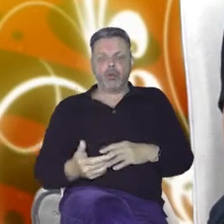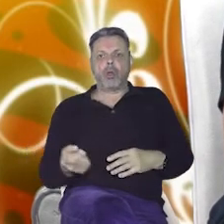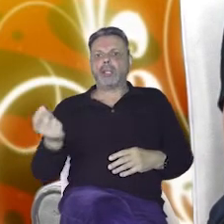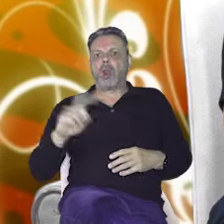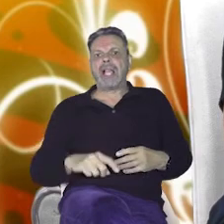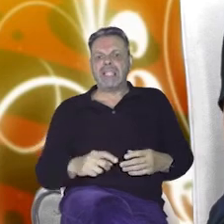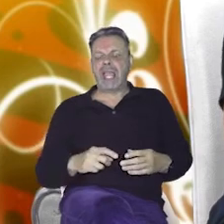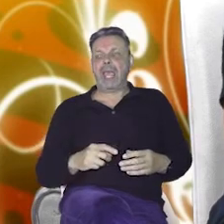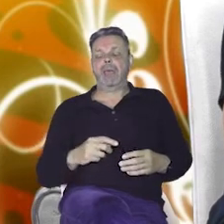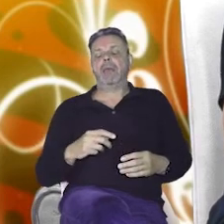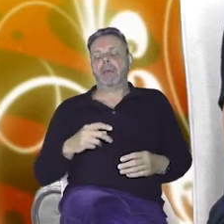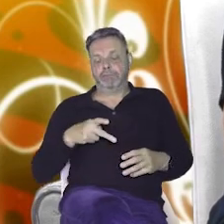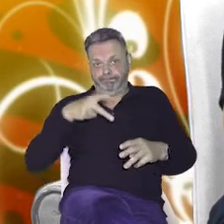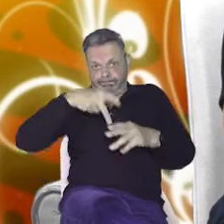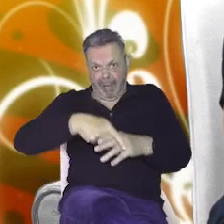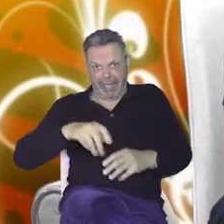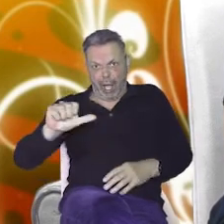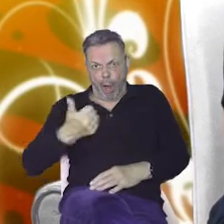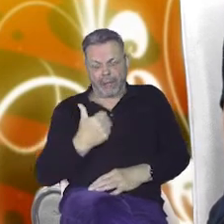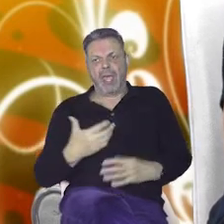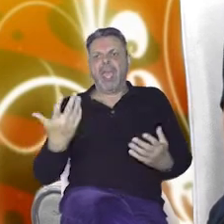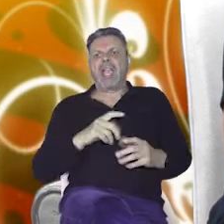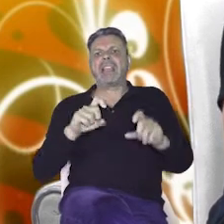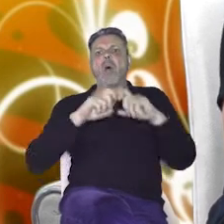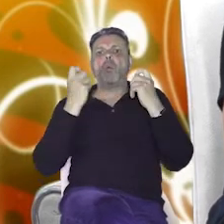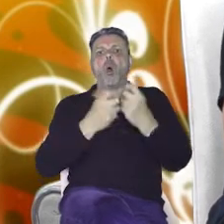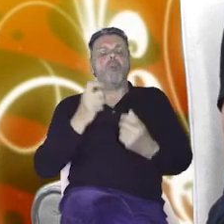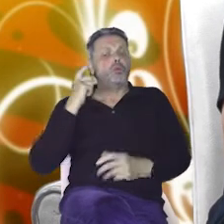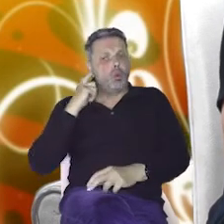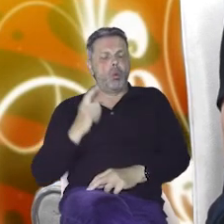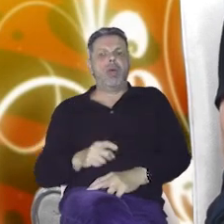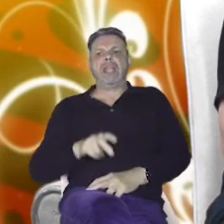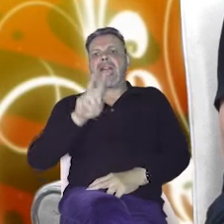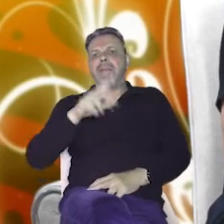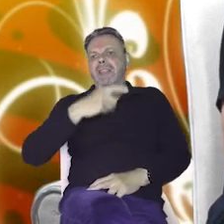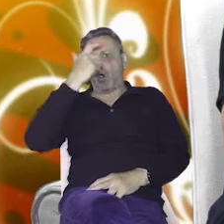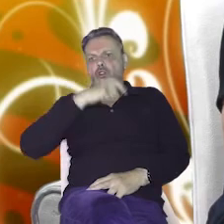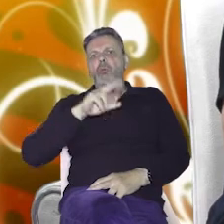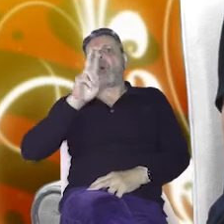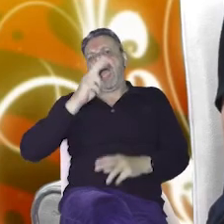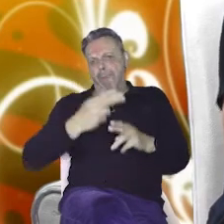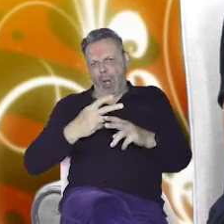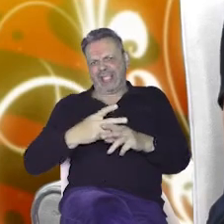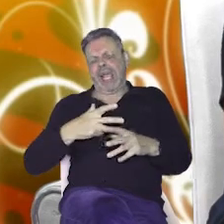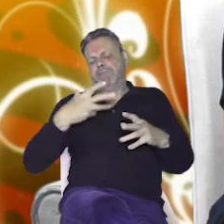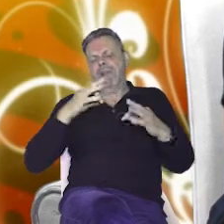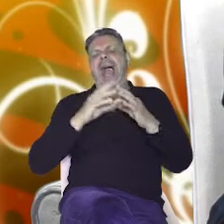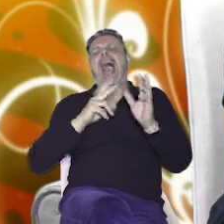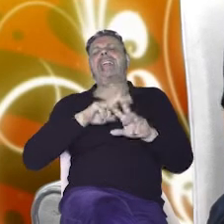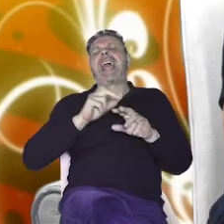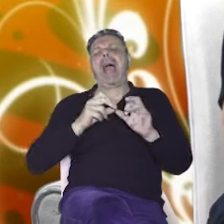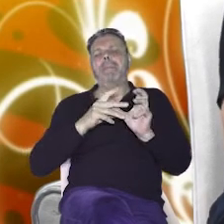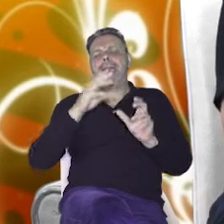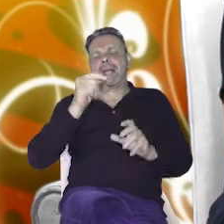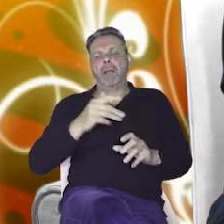sljedeću prepreku. Znači, kada u domu čuju da imate osobu sa Alzheimerovom demencijom, svi će